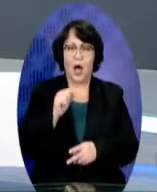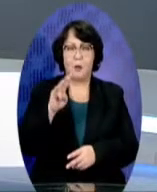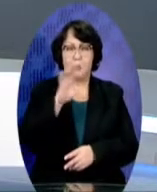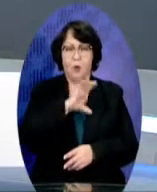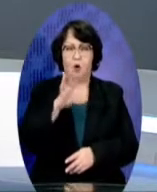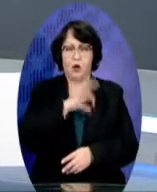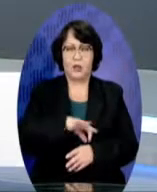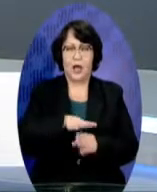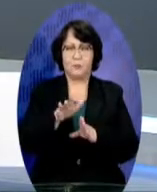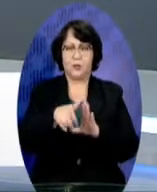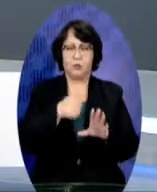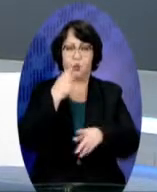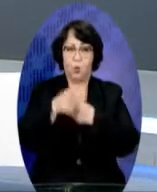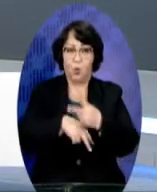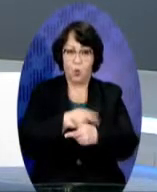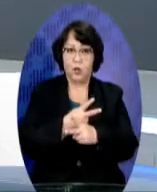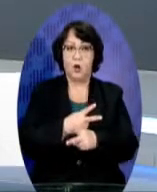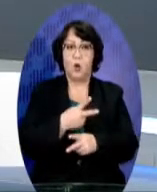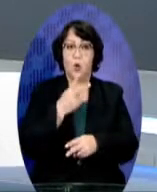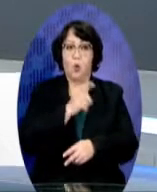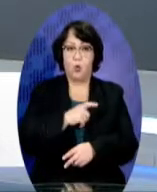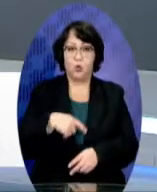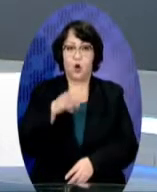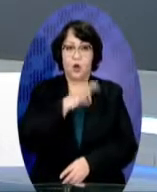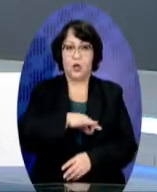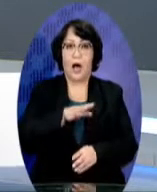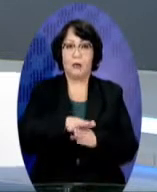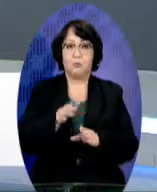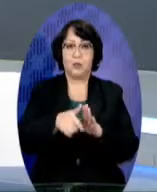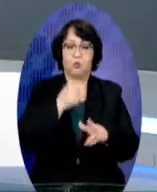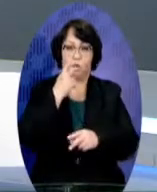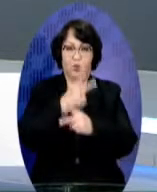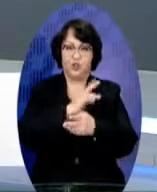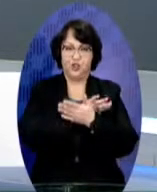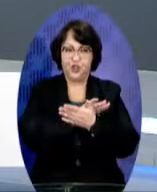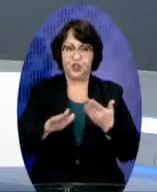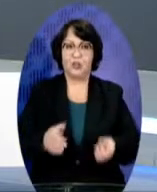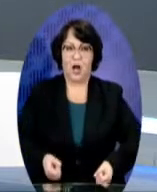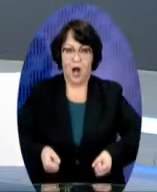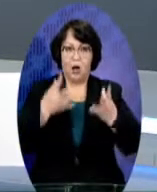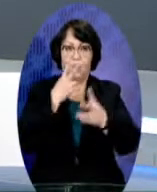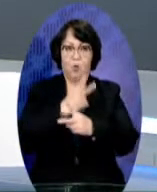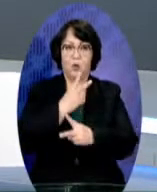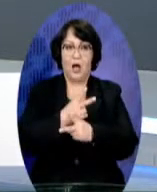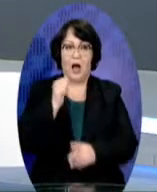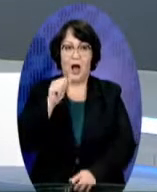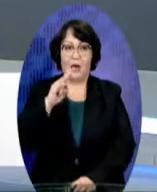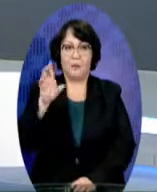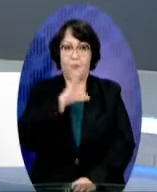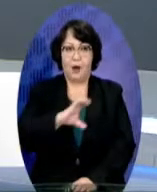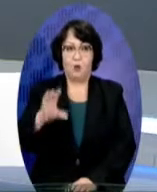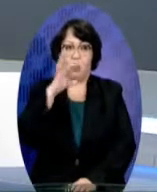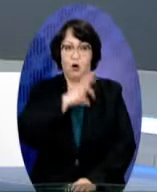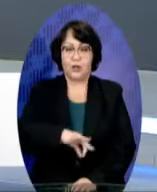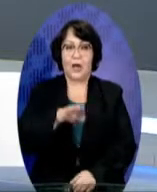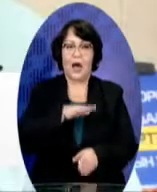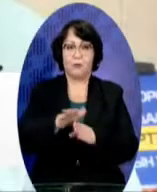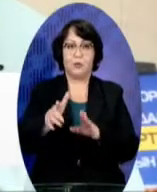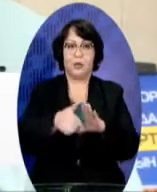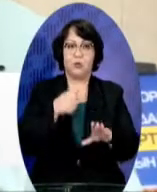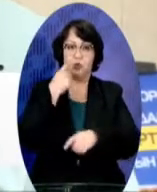орлогын албан татварын тухай хуулиуд бол шинжилэн найруулагдсан байгаа. За эдгээрээс өнөөдөр бид аж ахуйн нэгжийн орлогын албан татварын тухай хуулийг бол онцлон хүрэх гэж